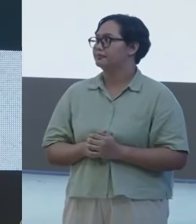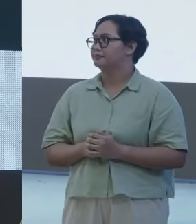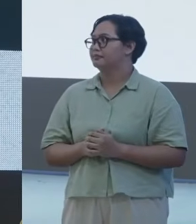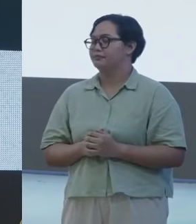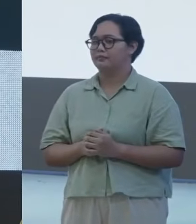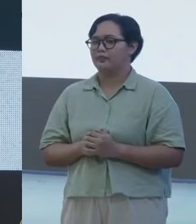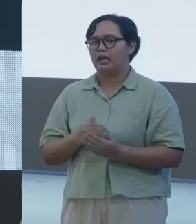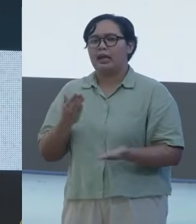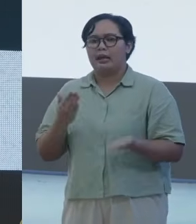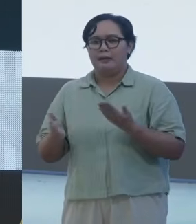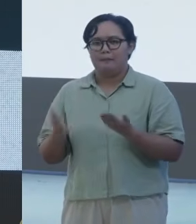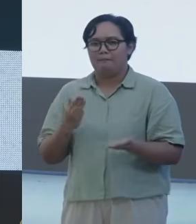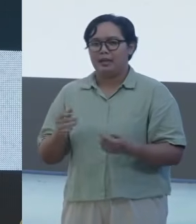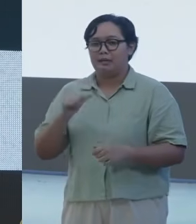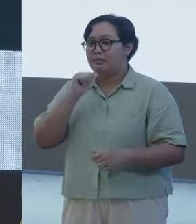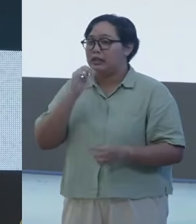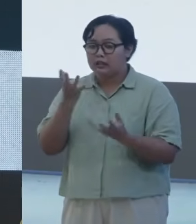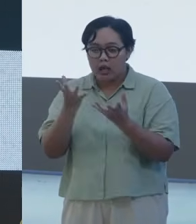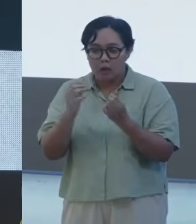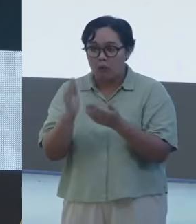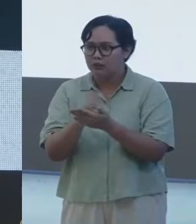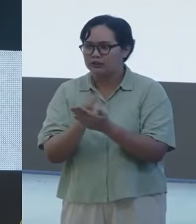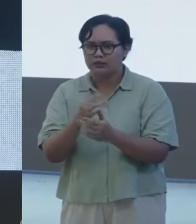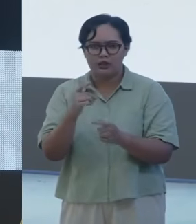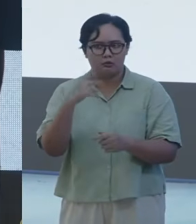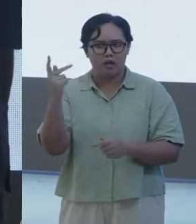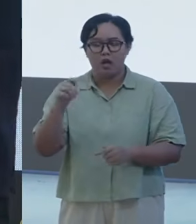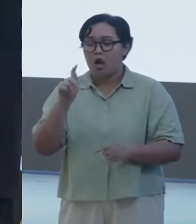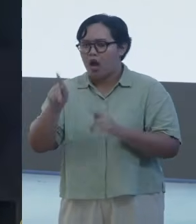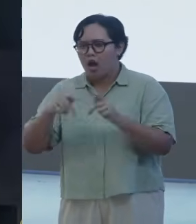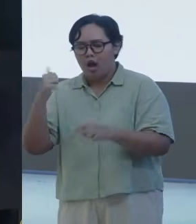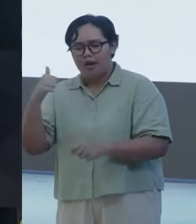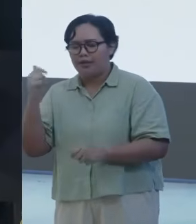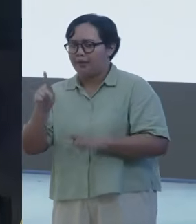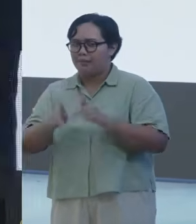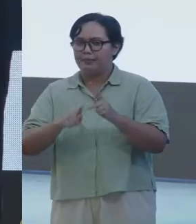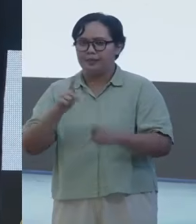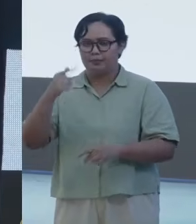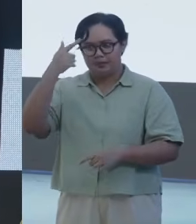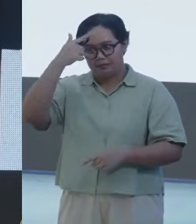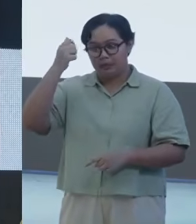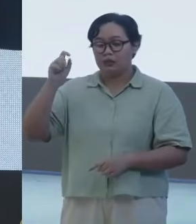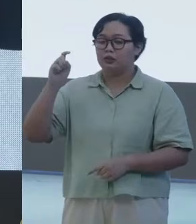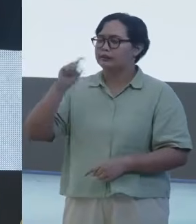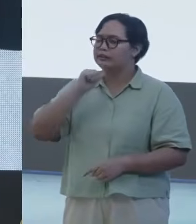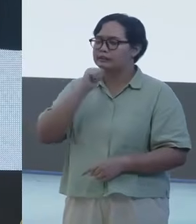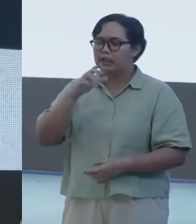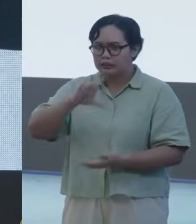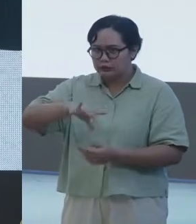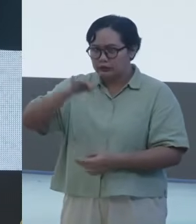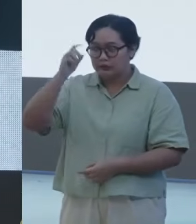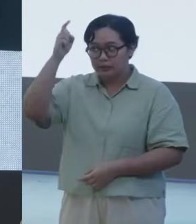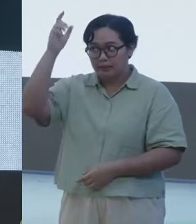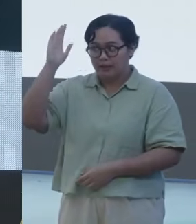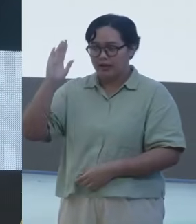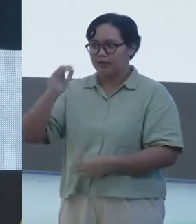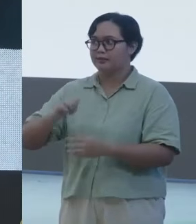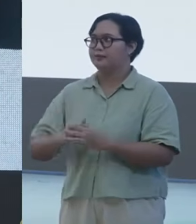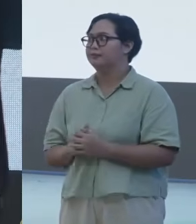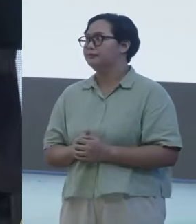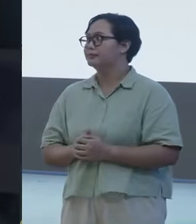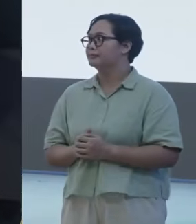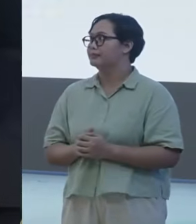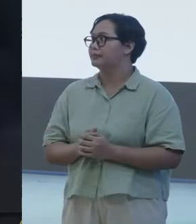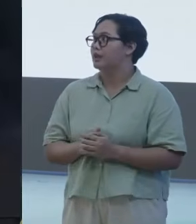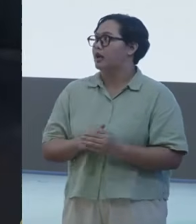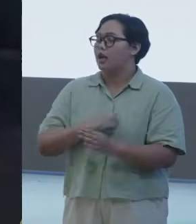elect. Mga kapatid, ang lahat ng ibigay ng Panginoon sa atin, ang lahat ng papasukin ng Panginoon dito sa church natin, ang